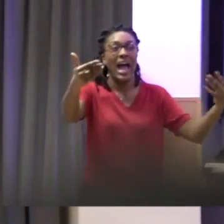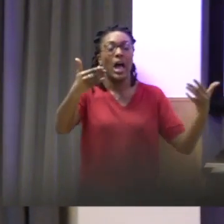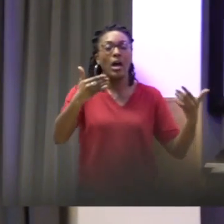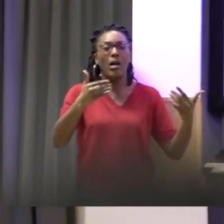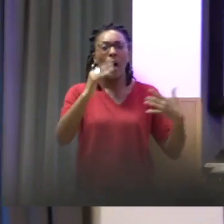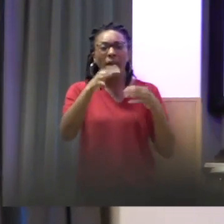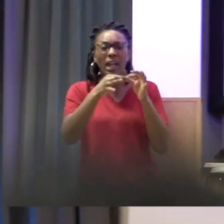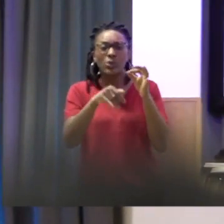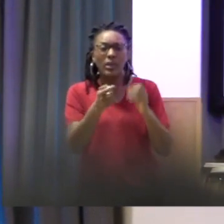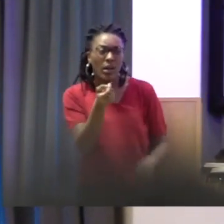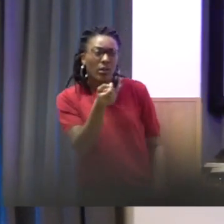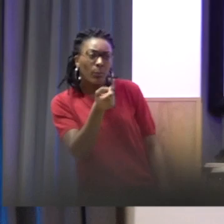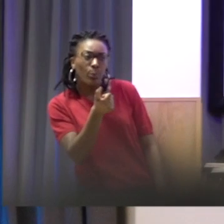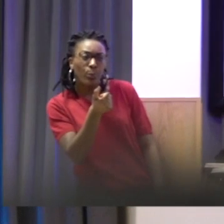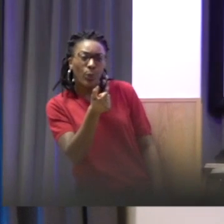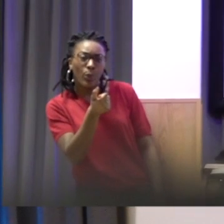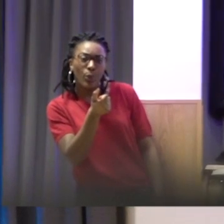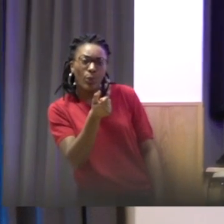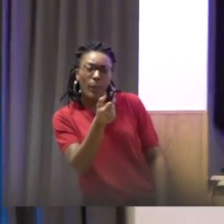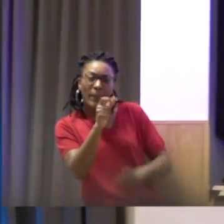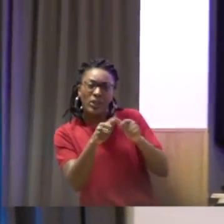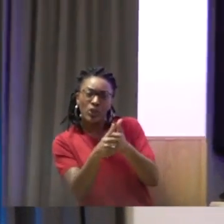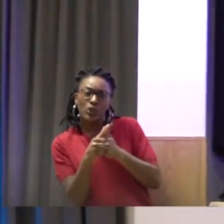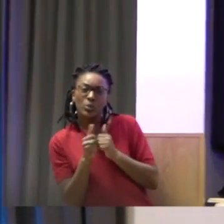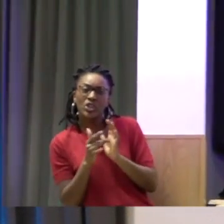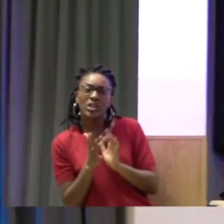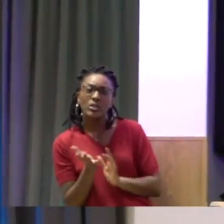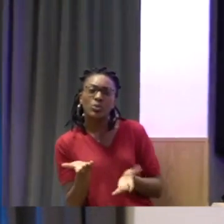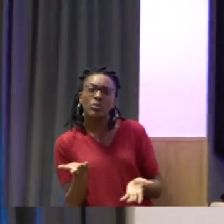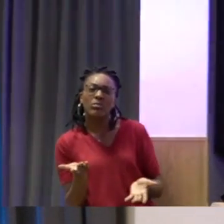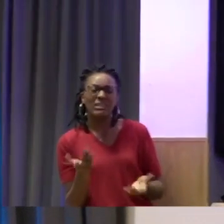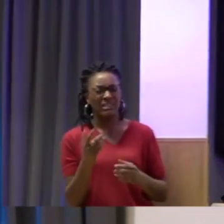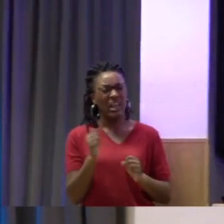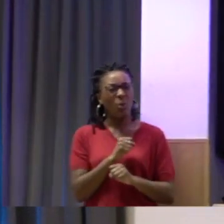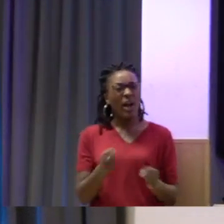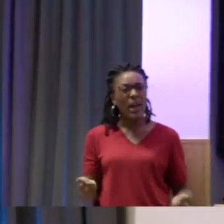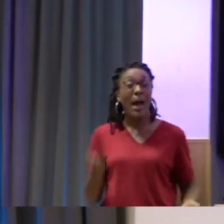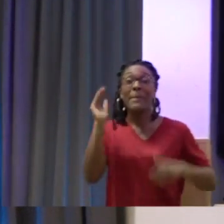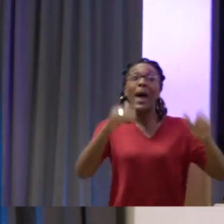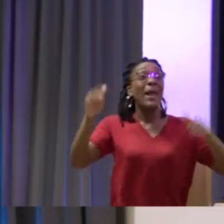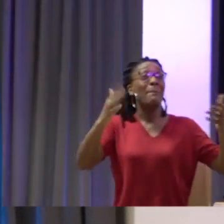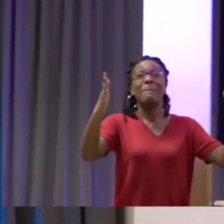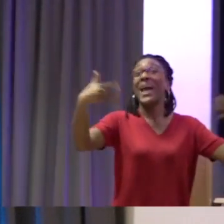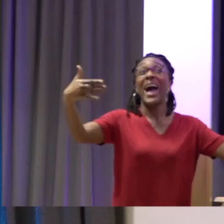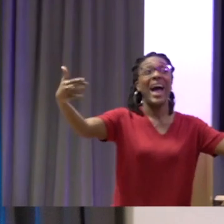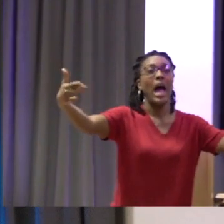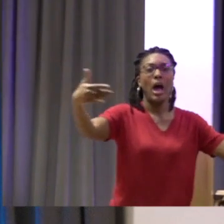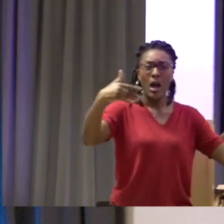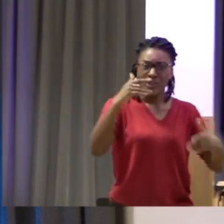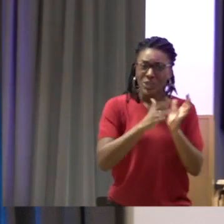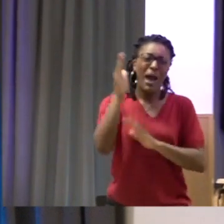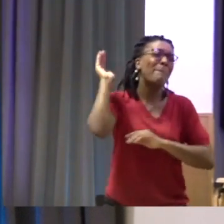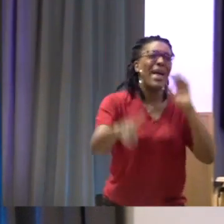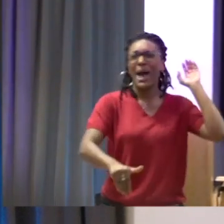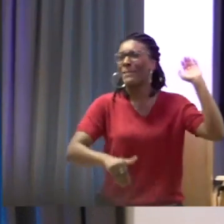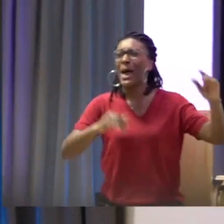et peu se donne à lui. C'est quand même incroyable. Plus il appelle, et